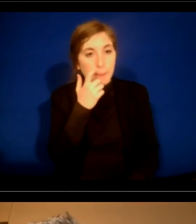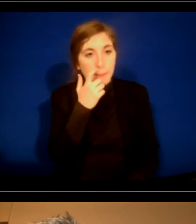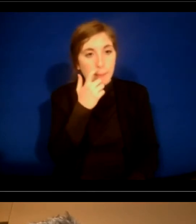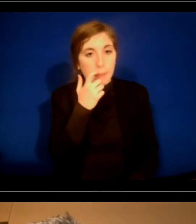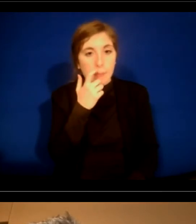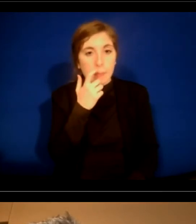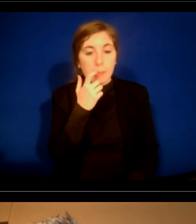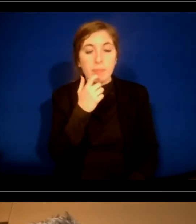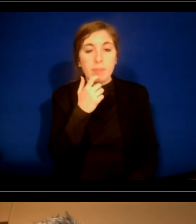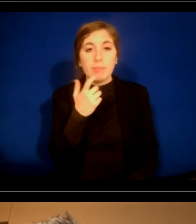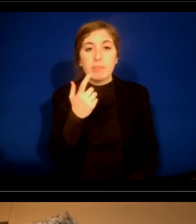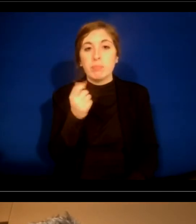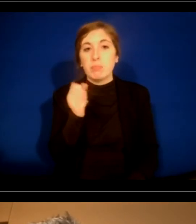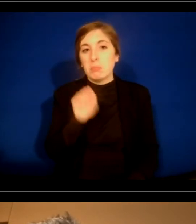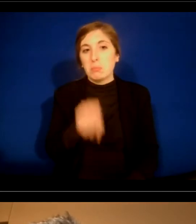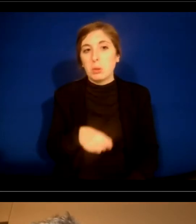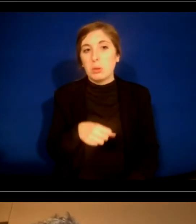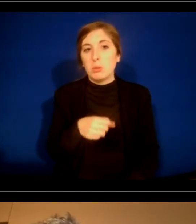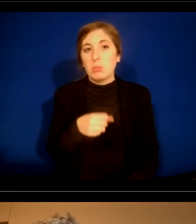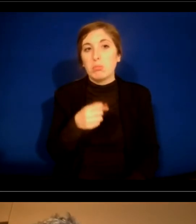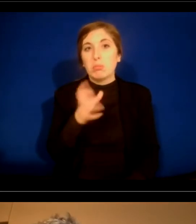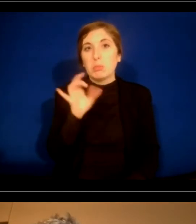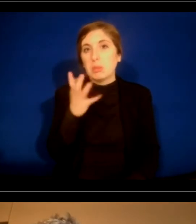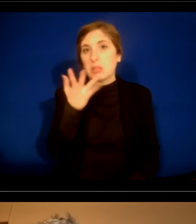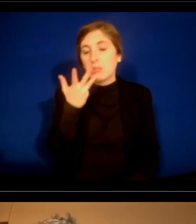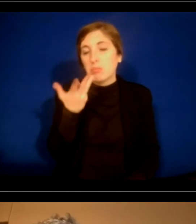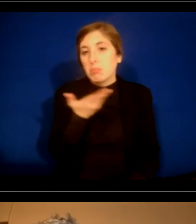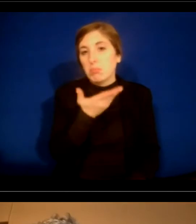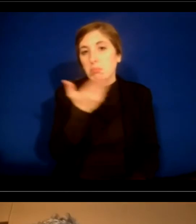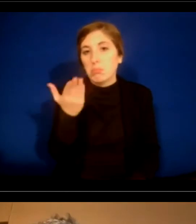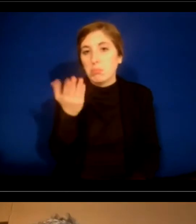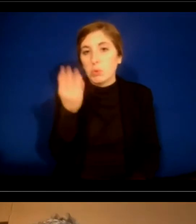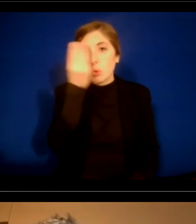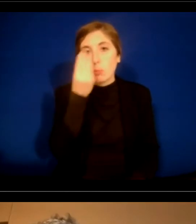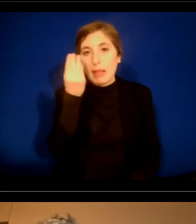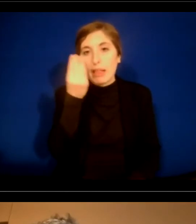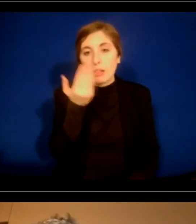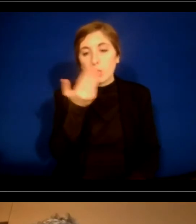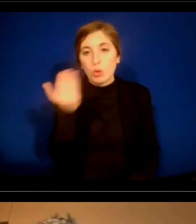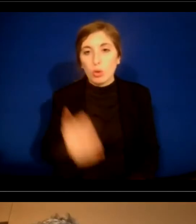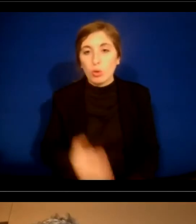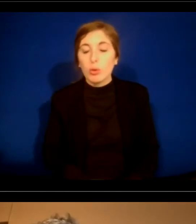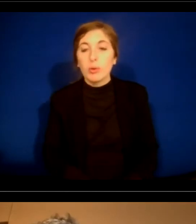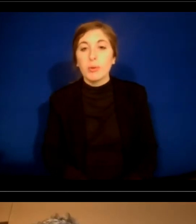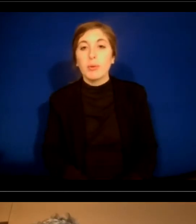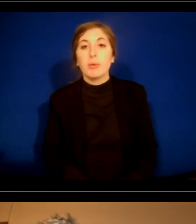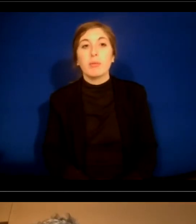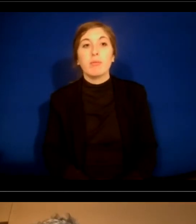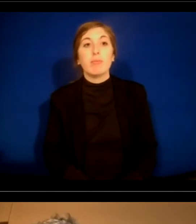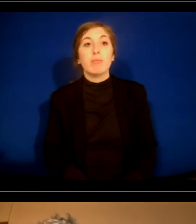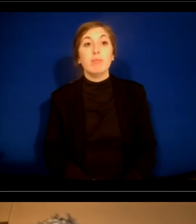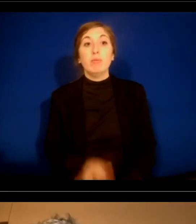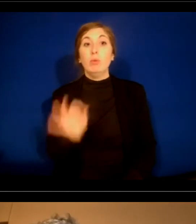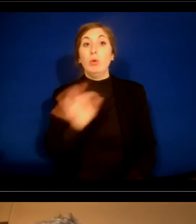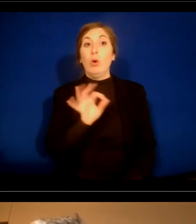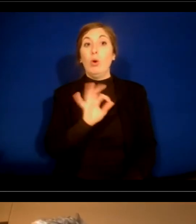di, anche se vogliono, come dire, commentare, altrimenti io ho trovato